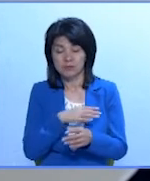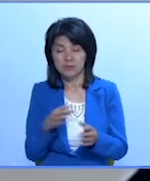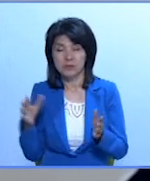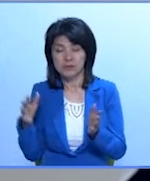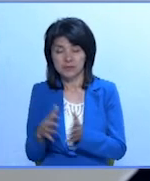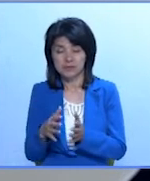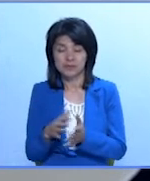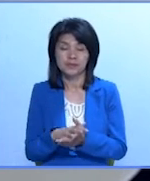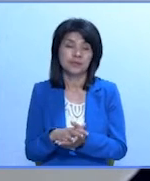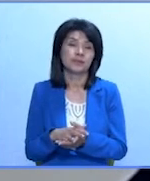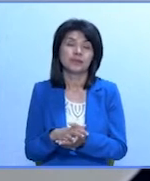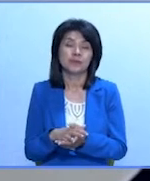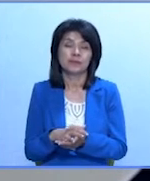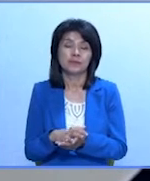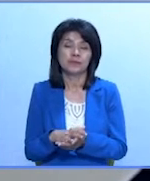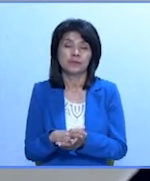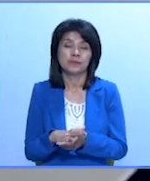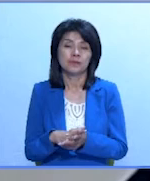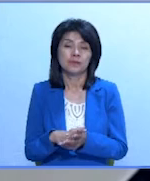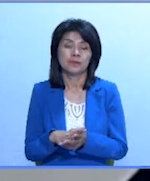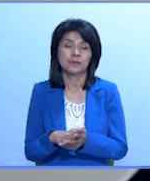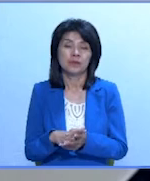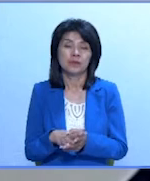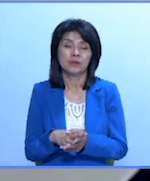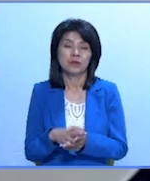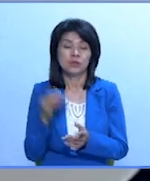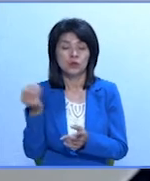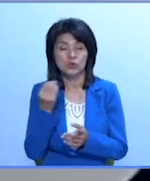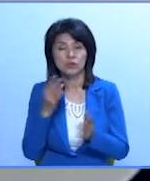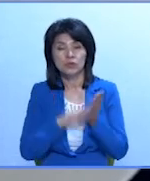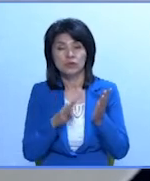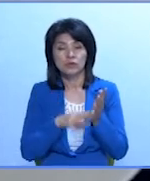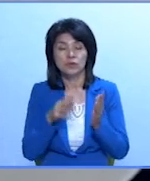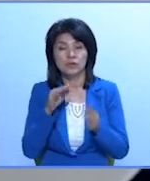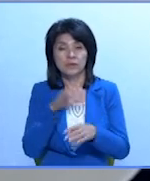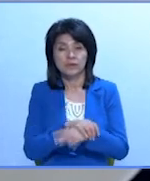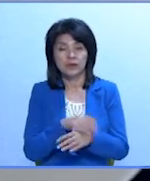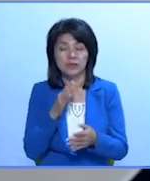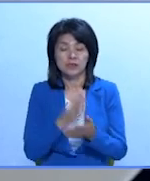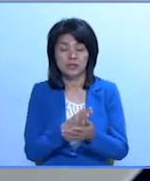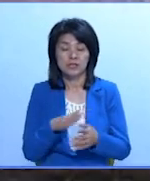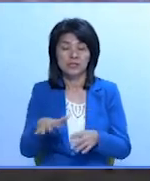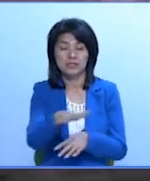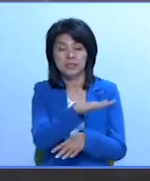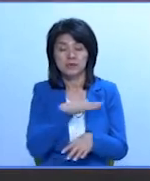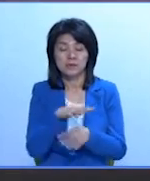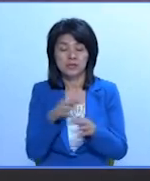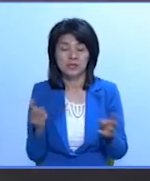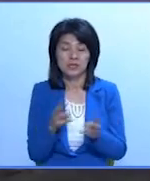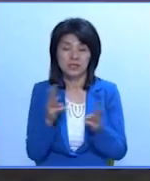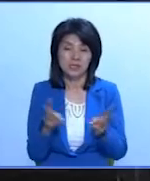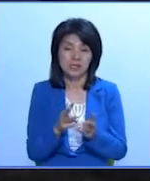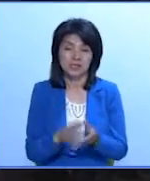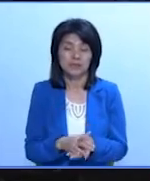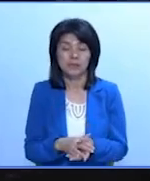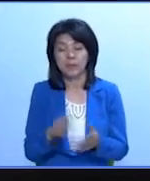основном лесных массивах. Помимо этого, более 90 фактов имеем степных загораний. Стоит отметить, что в